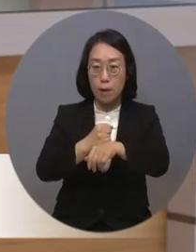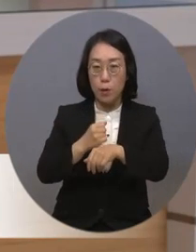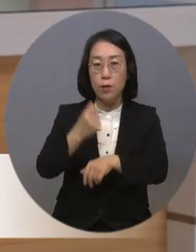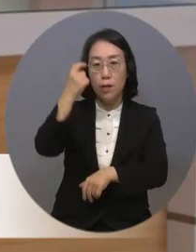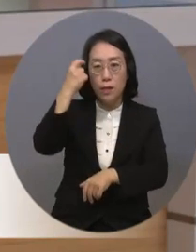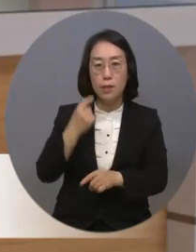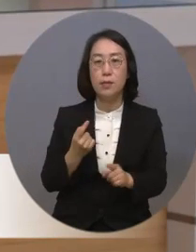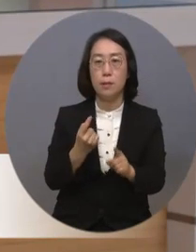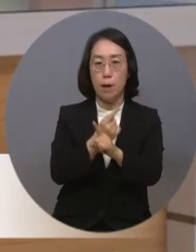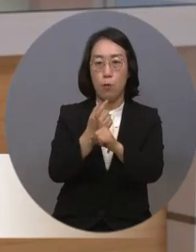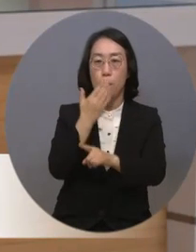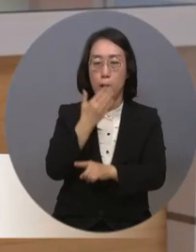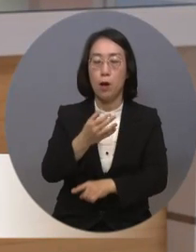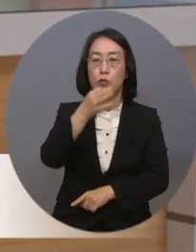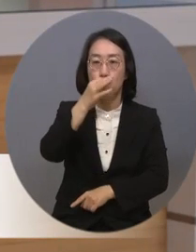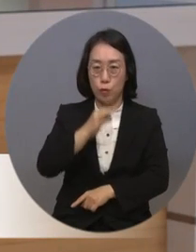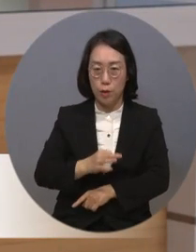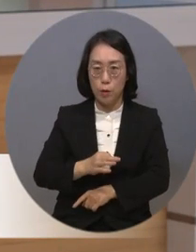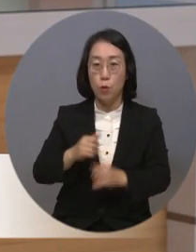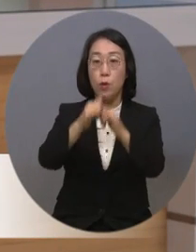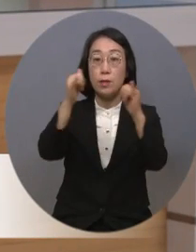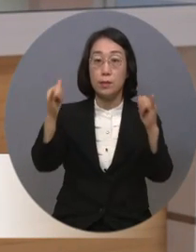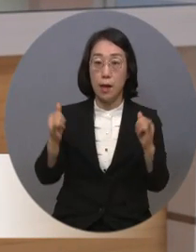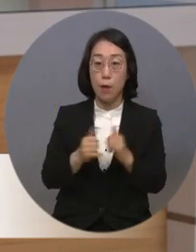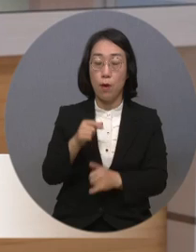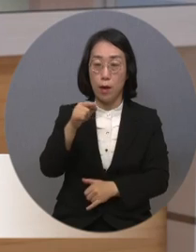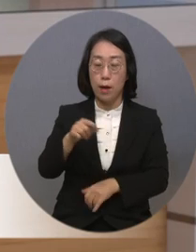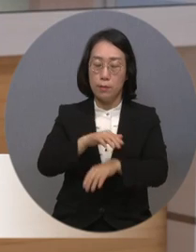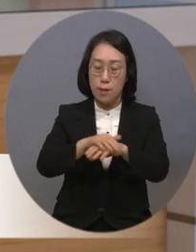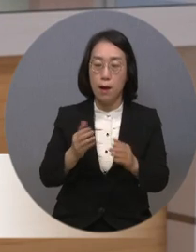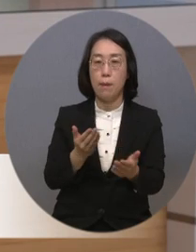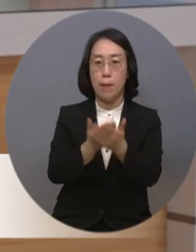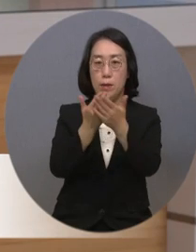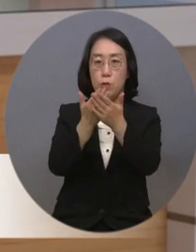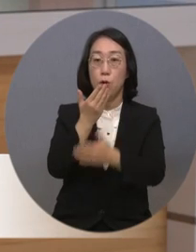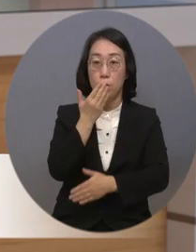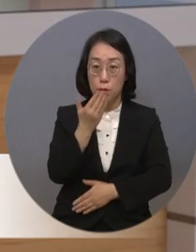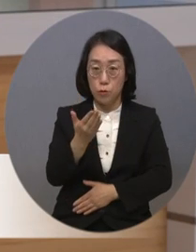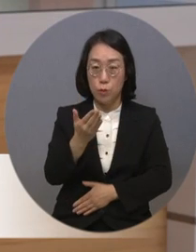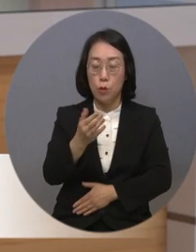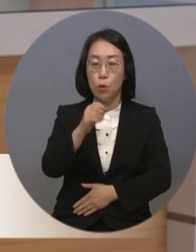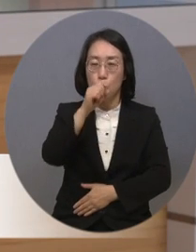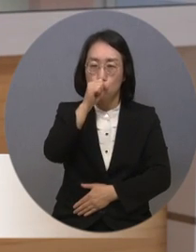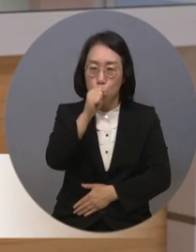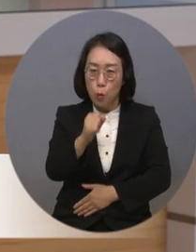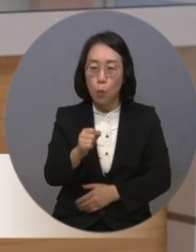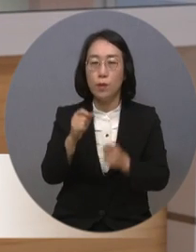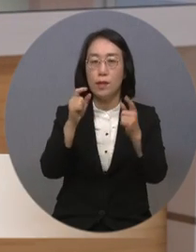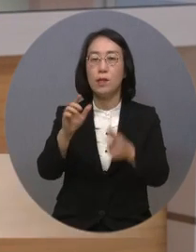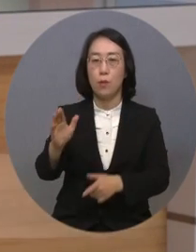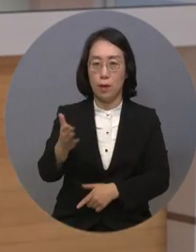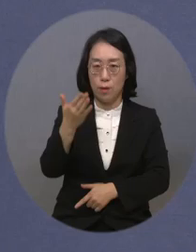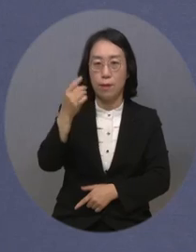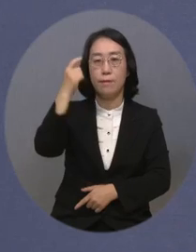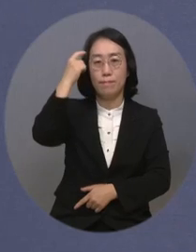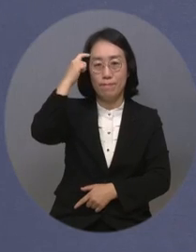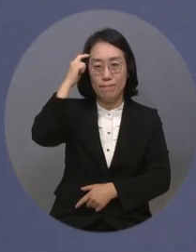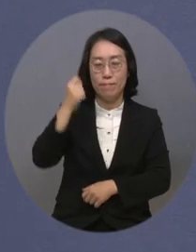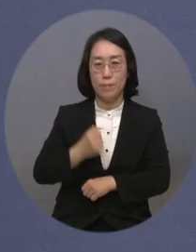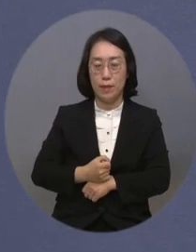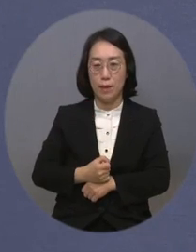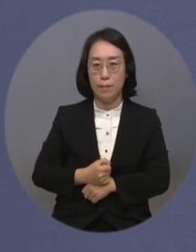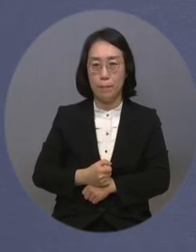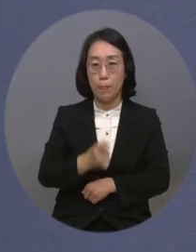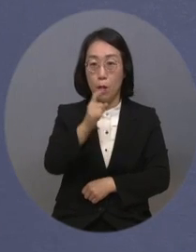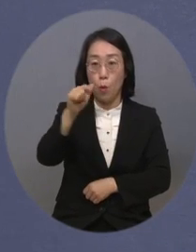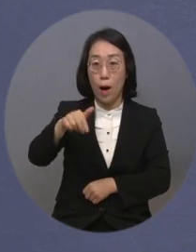굉장히 도움이 되고 우리 사회가 좀 더 발전하는 데 좋은 계기가 될 수 있을 것이라고 생각합니다.